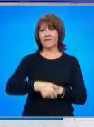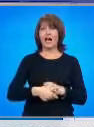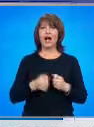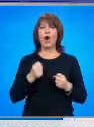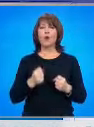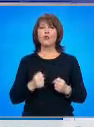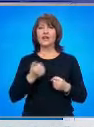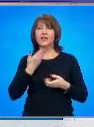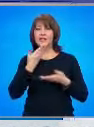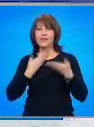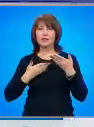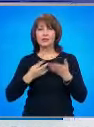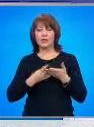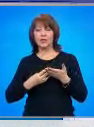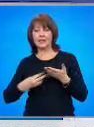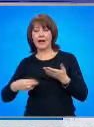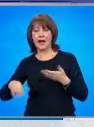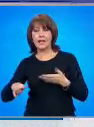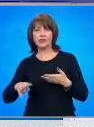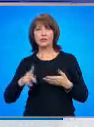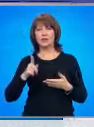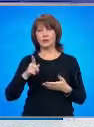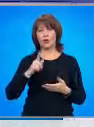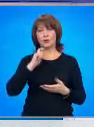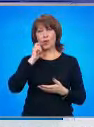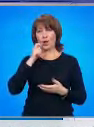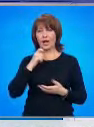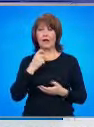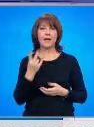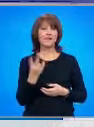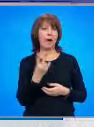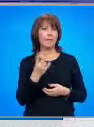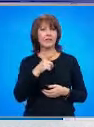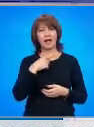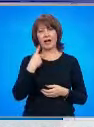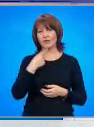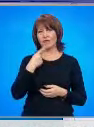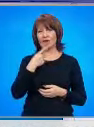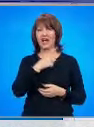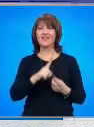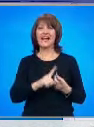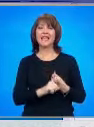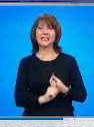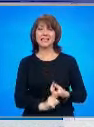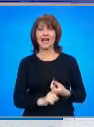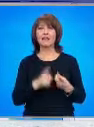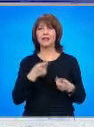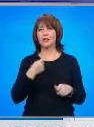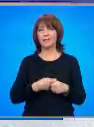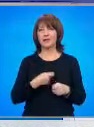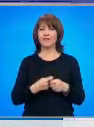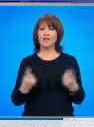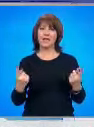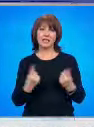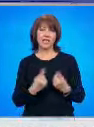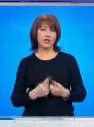за дискусии по темата за изход от конфликта в Украина. Двамата лидери разговаряха в столицата на Казахстан, където се провежда регионална